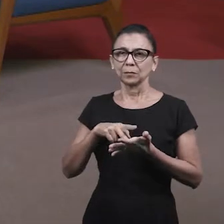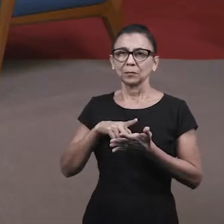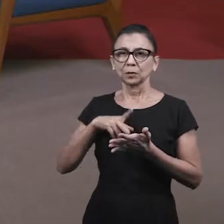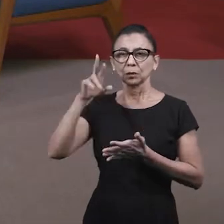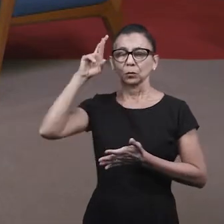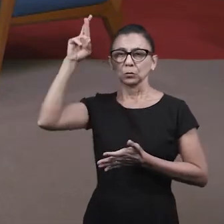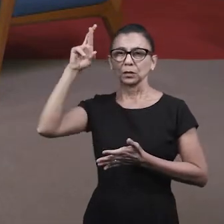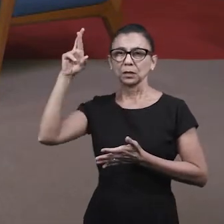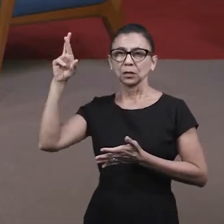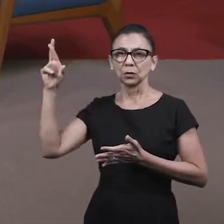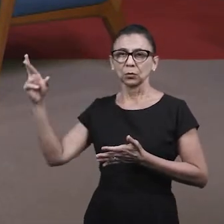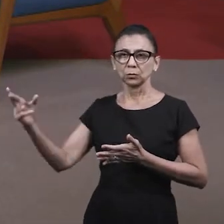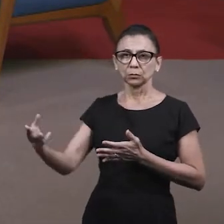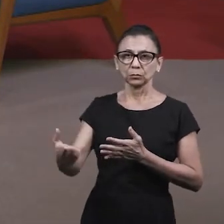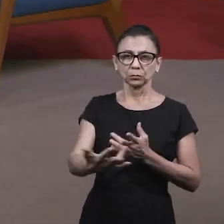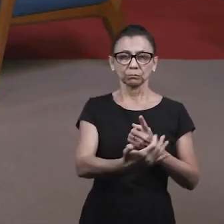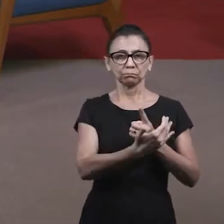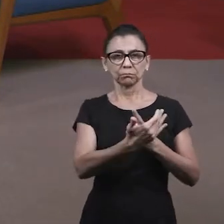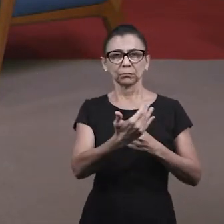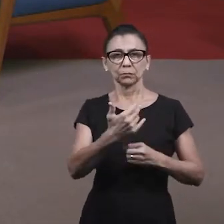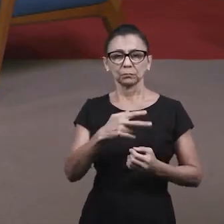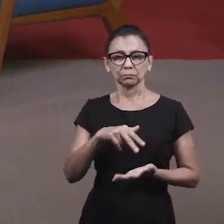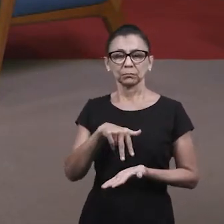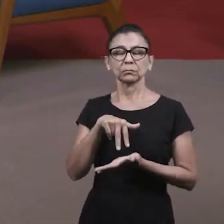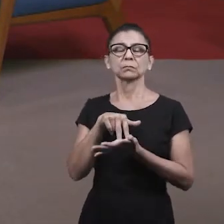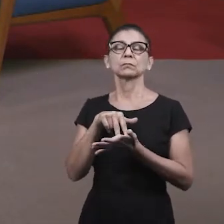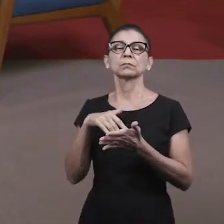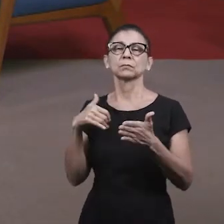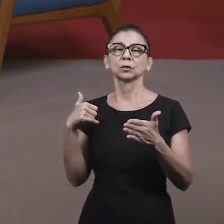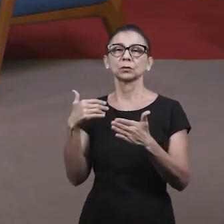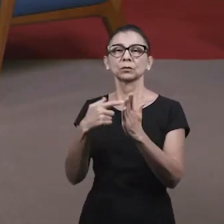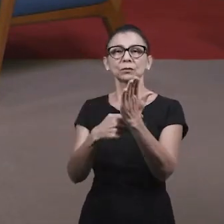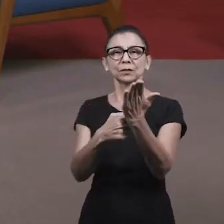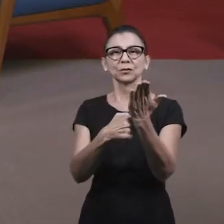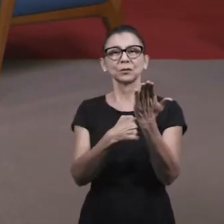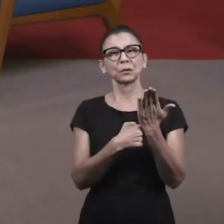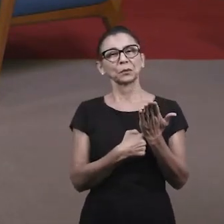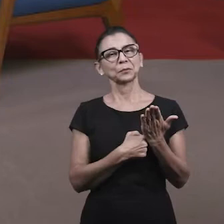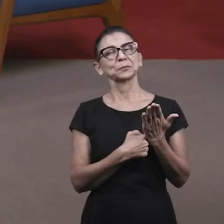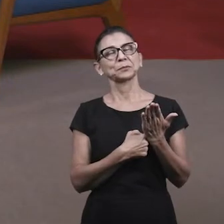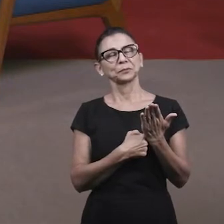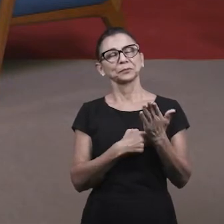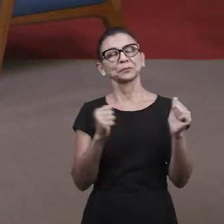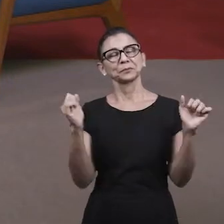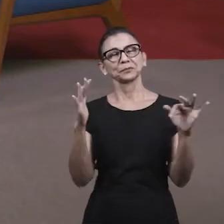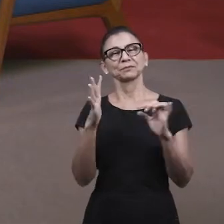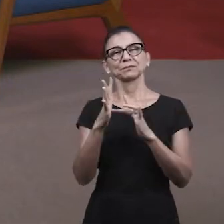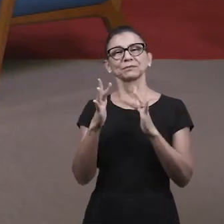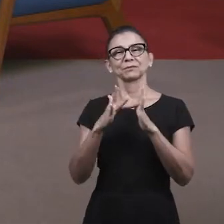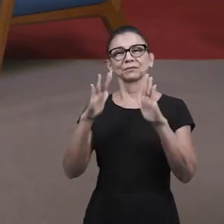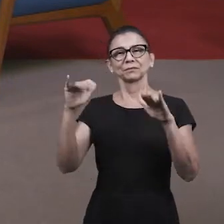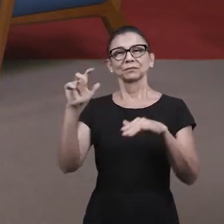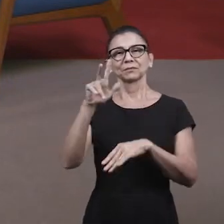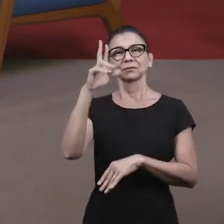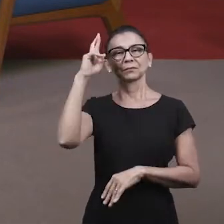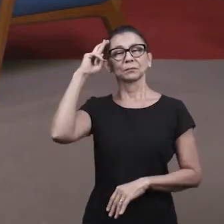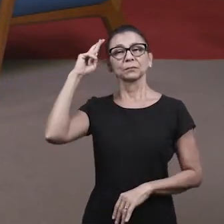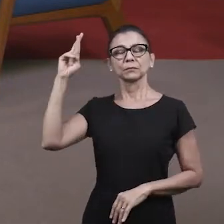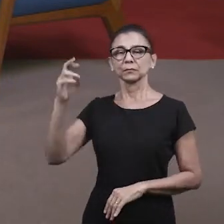forte du Seigneur, affermis dans cette doctrine glorieuse. Jusqu'ici, le Seigneur nous a aidés. Gloire à